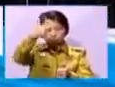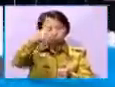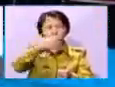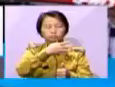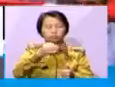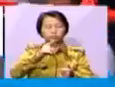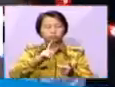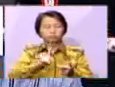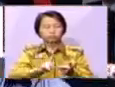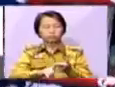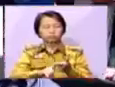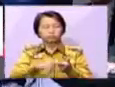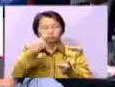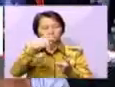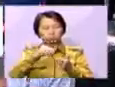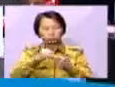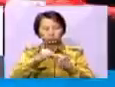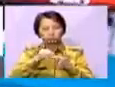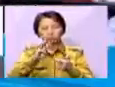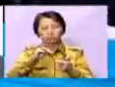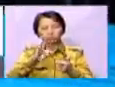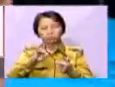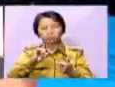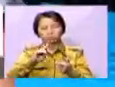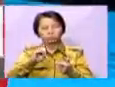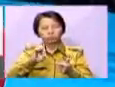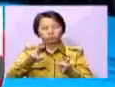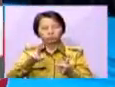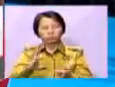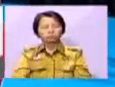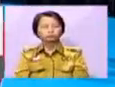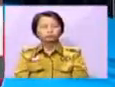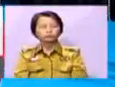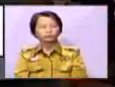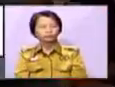juara dan gangsa milik Muhammad Samsi Muhammad Noor.